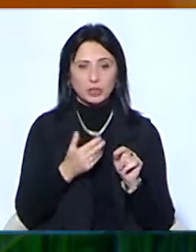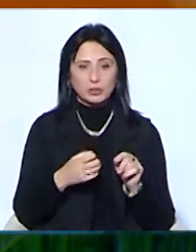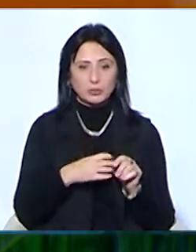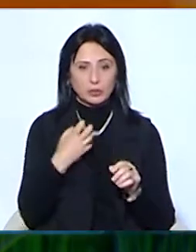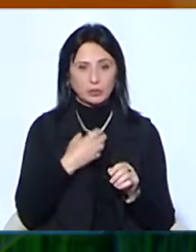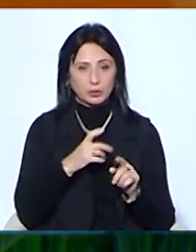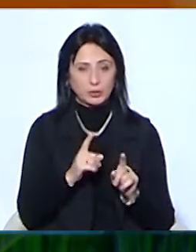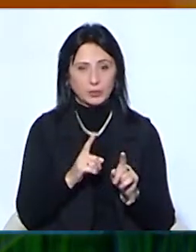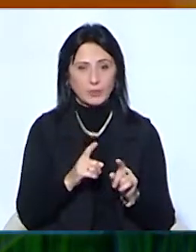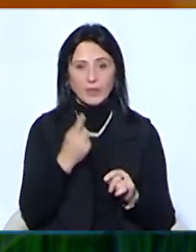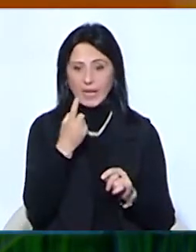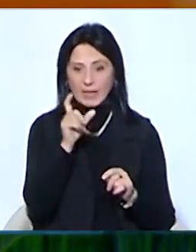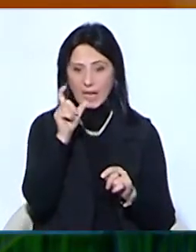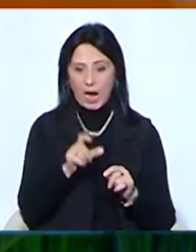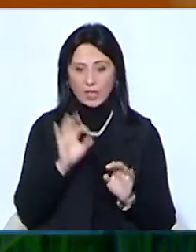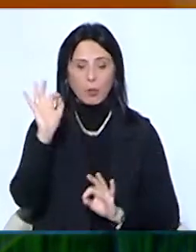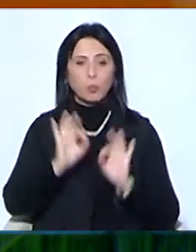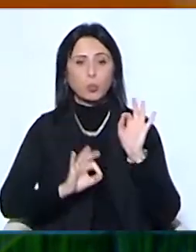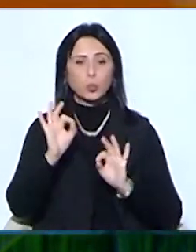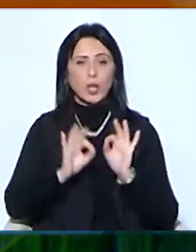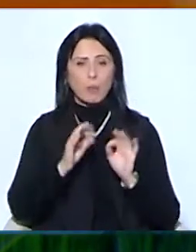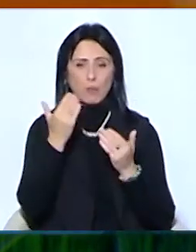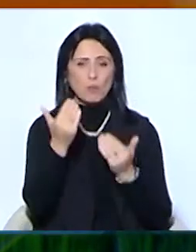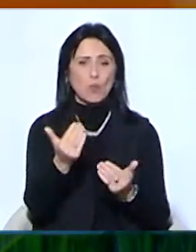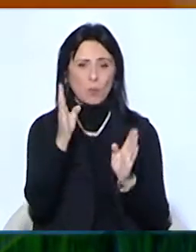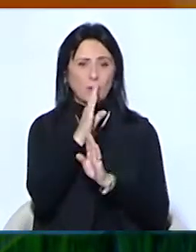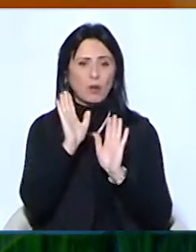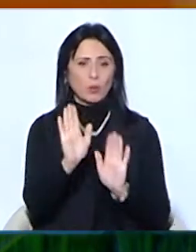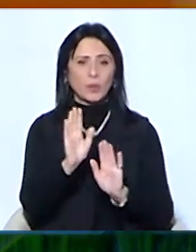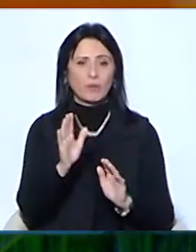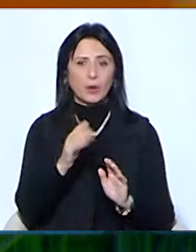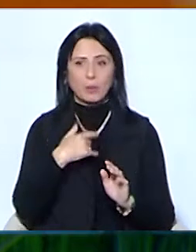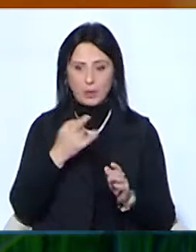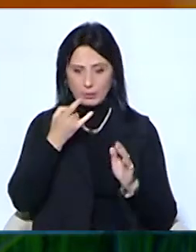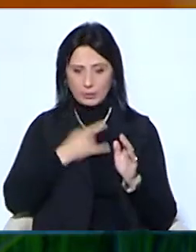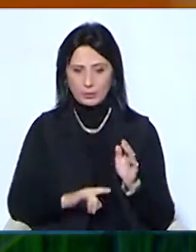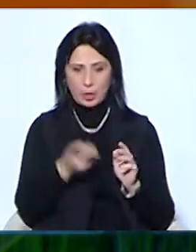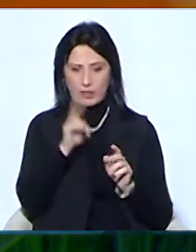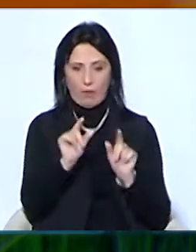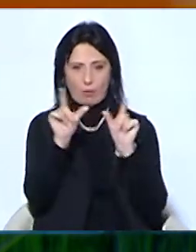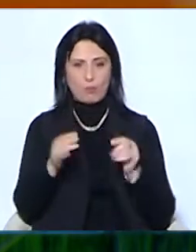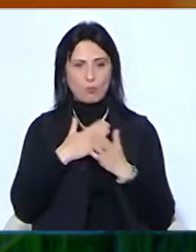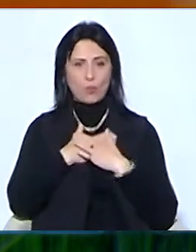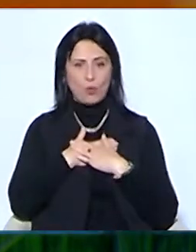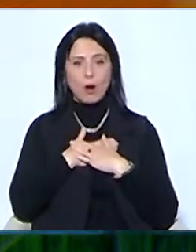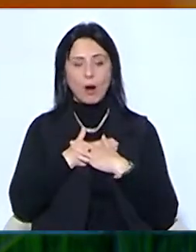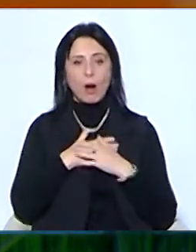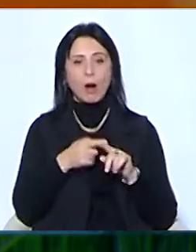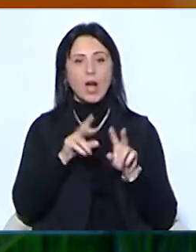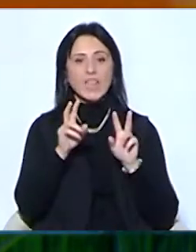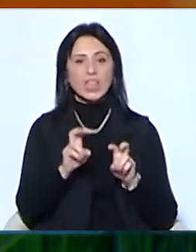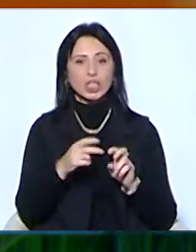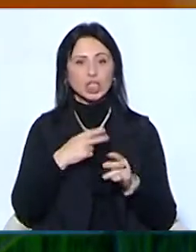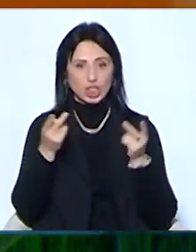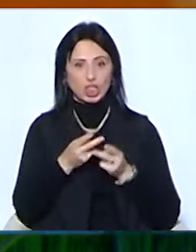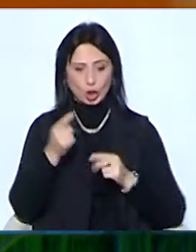ერთი, რომ ადამიანს ბუნებრივად ეშინია. მე დავიბადე წყვილი თირკმლით. ეს იმას ნიშნავს, რომ